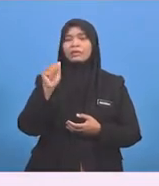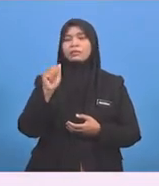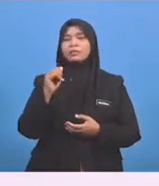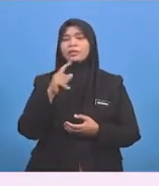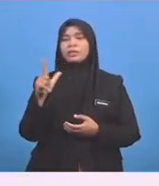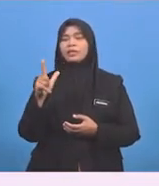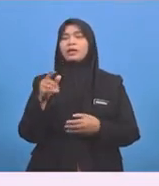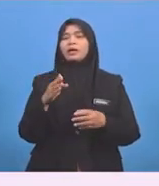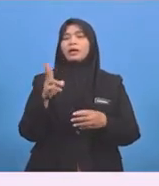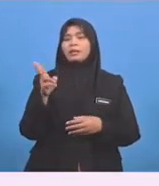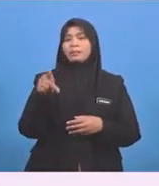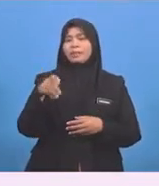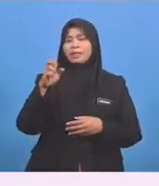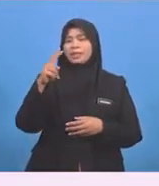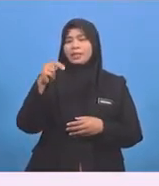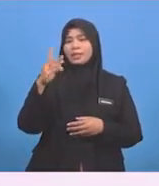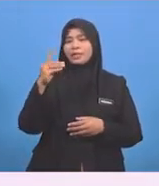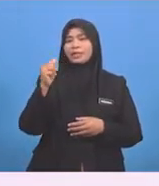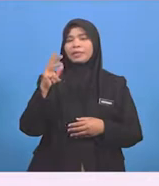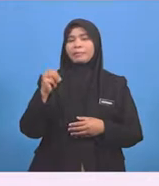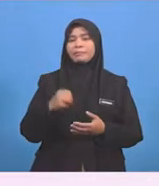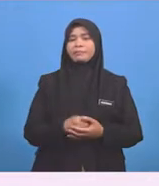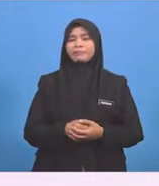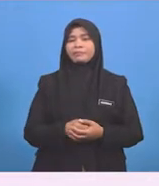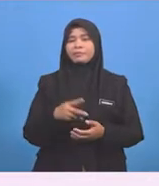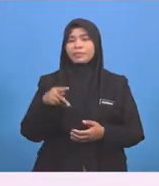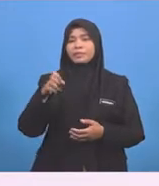adalah haba pendam penguapan.